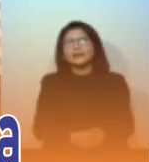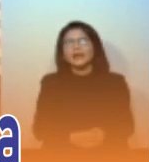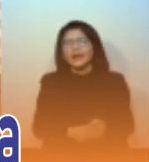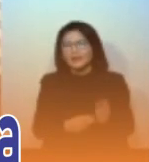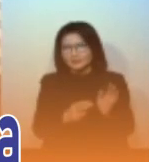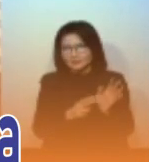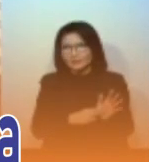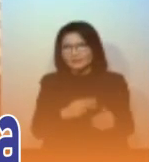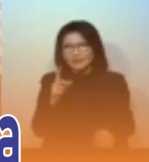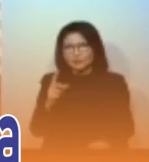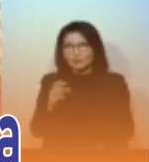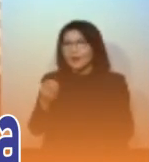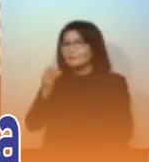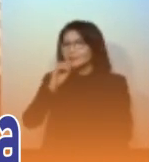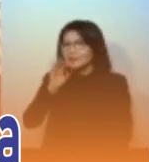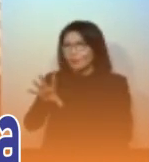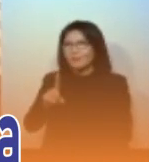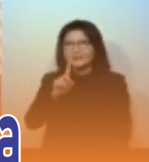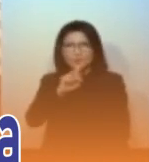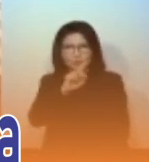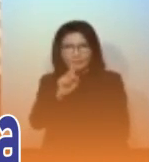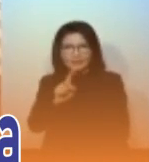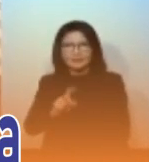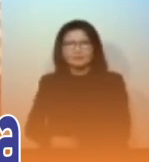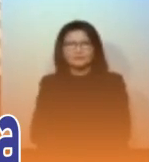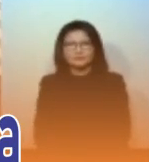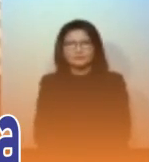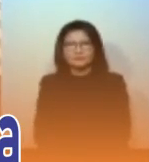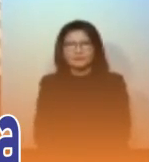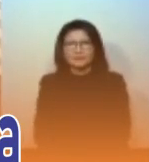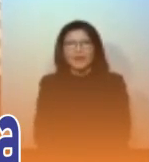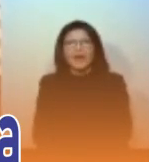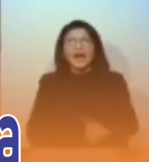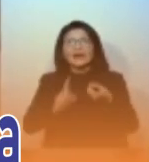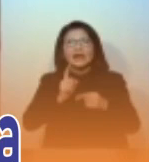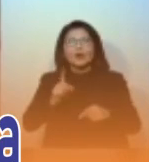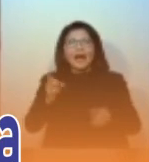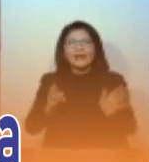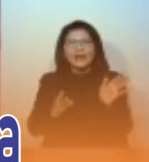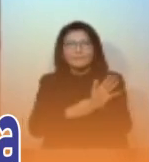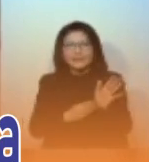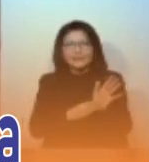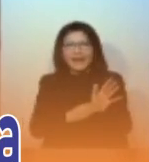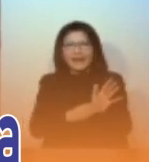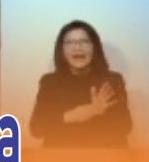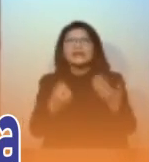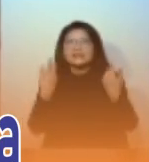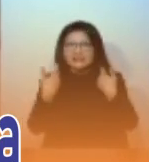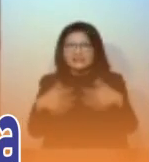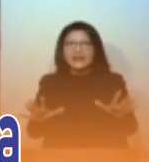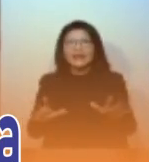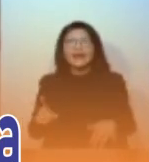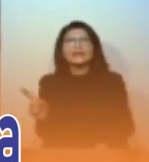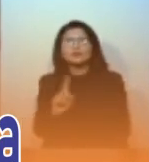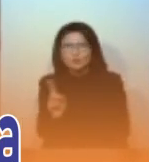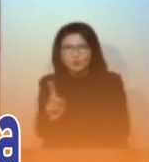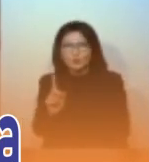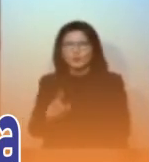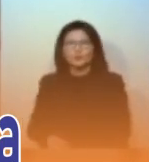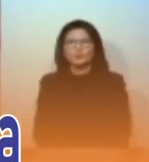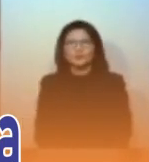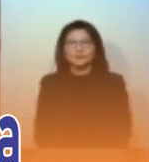memberikan jawaban selama 2 menit, dimulai dari sekarang. Kalau ada masalah, jangan ditinggalkan, diselesaikan. Itu filosofi nomor